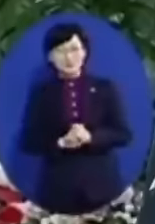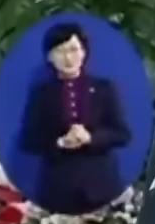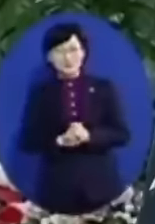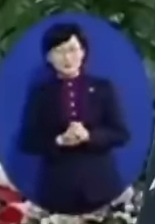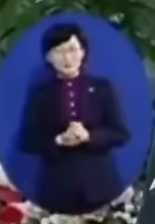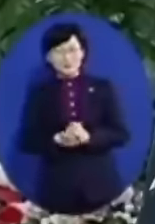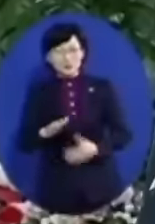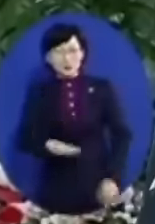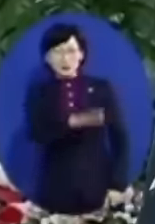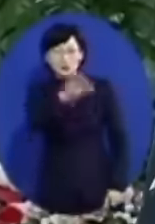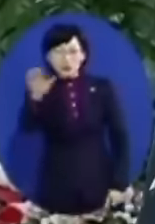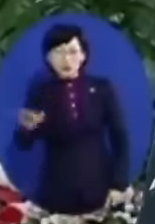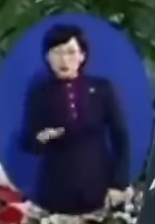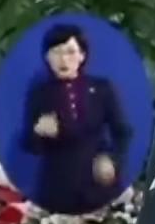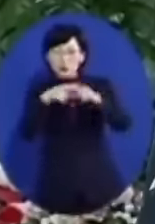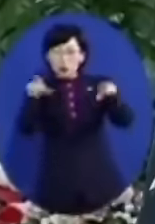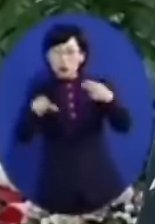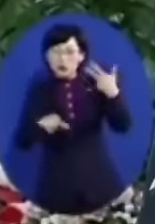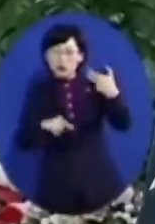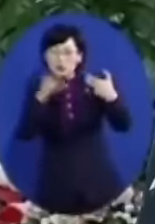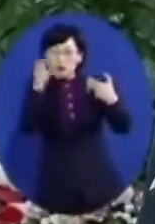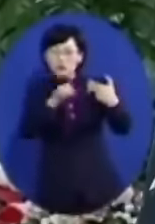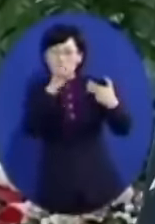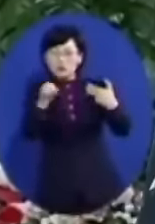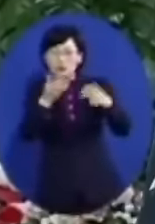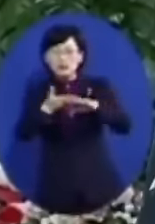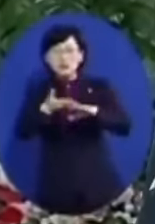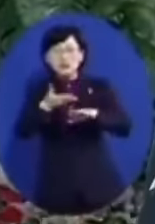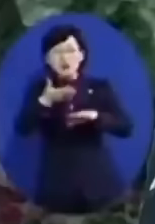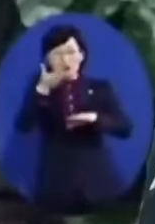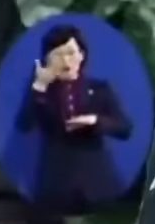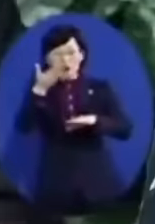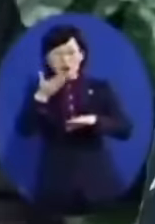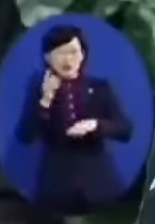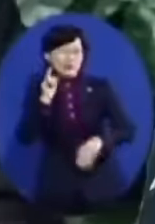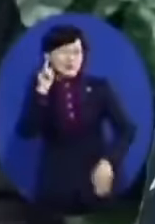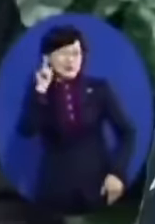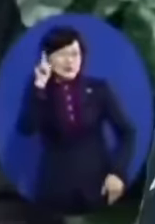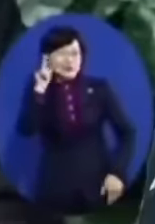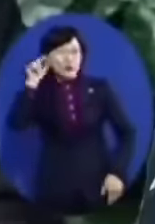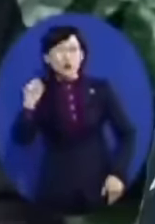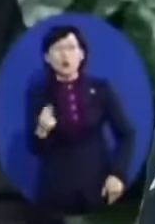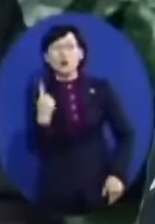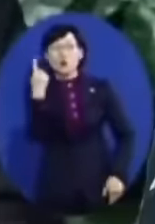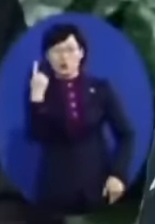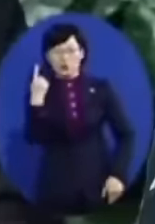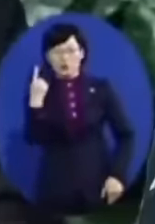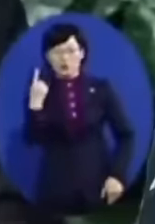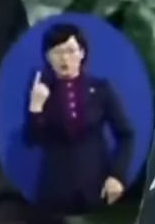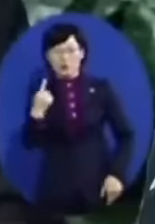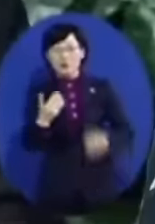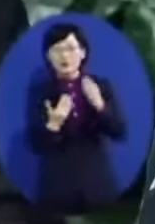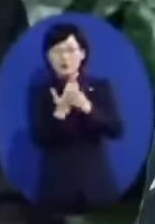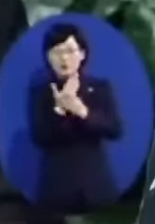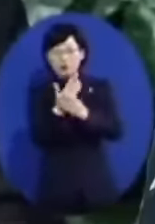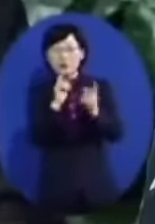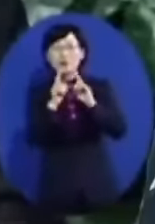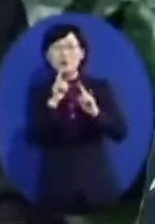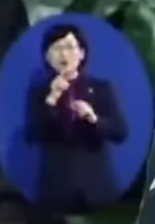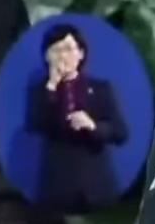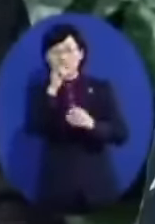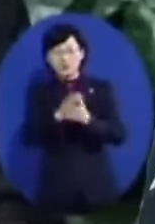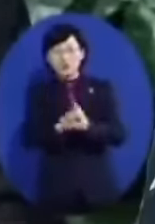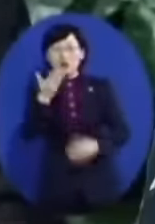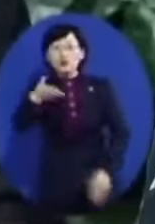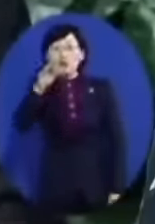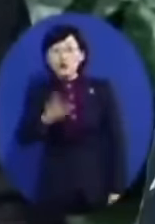우리들이 앓는 병의 70% 이상이 스트레스로 말미암아 생긴다고 합니다.